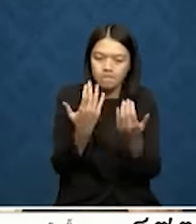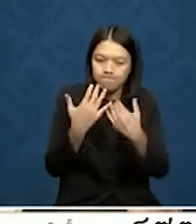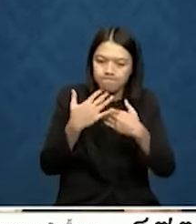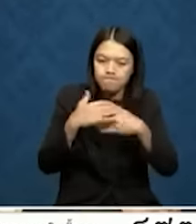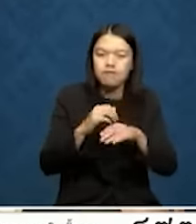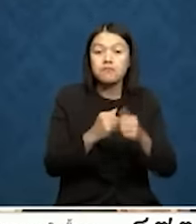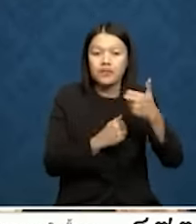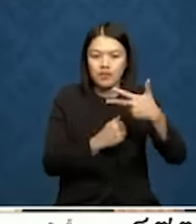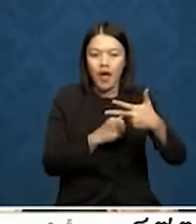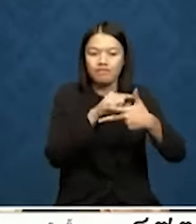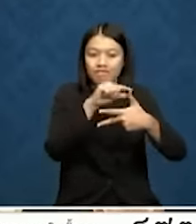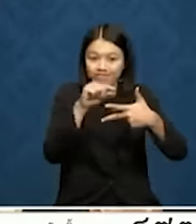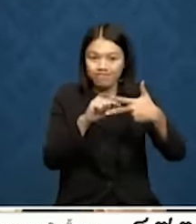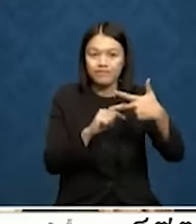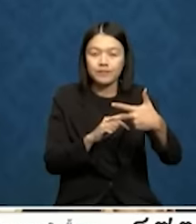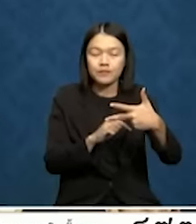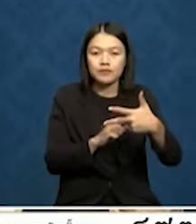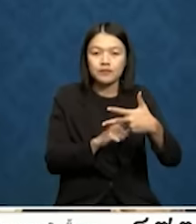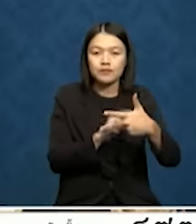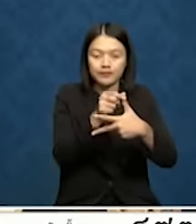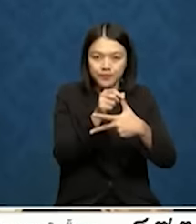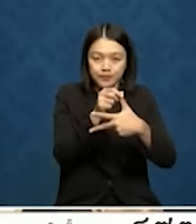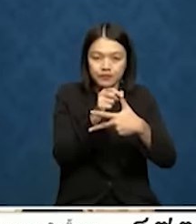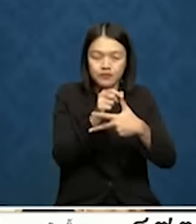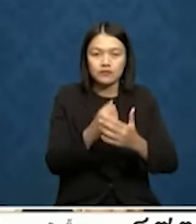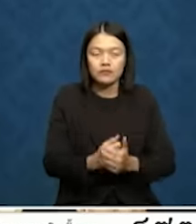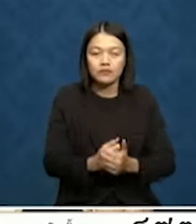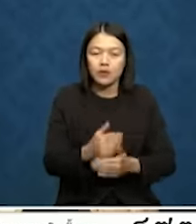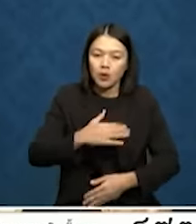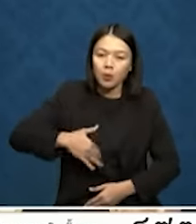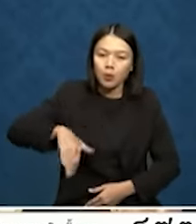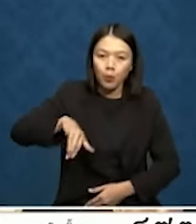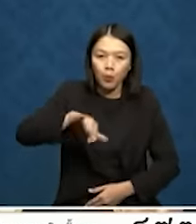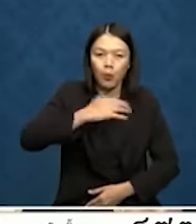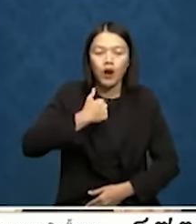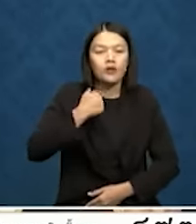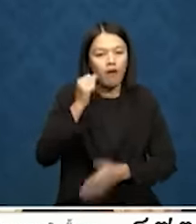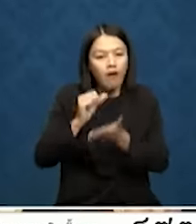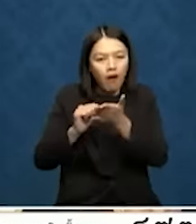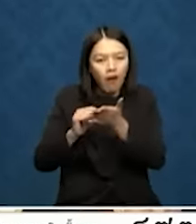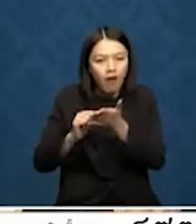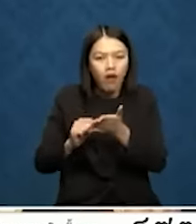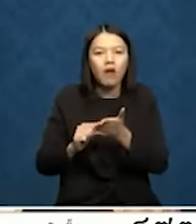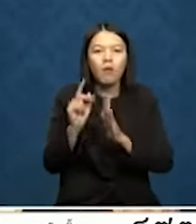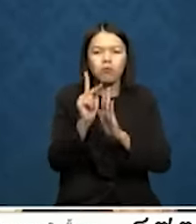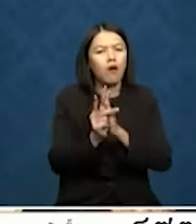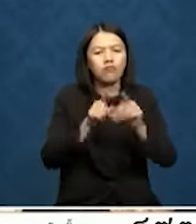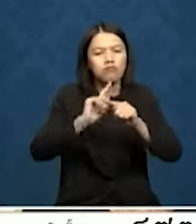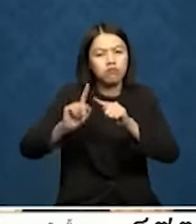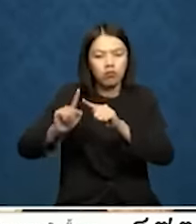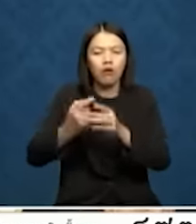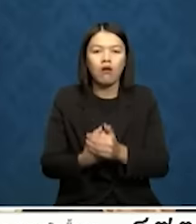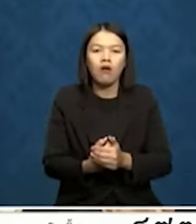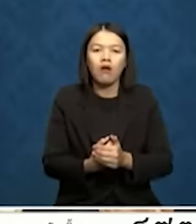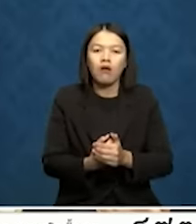ลักการใหญ่ๆ3ข้อนี้ด้วยกันครับ1ครับพวกเราจะมีการปรับปรุงแก้ไขกฎหมายต่างๆไม่ว่าจะเป็น